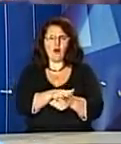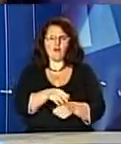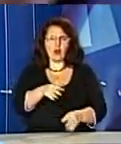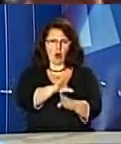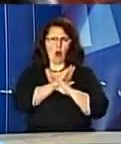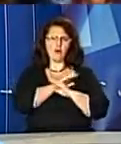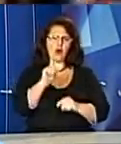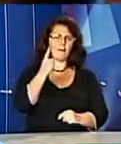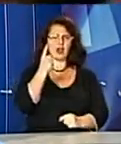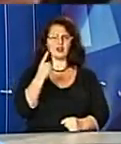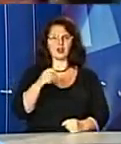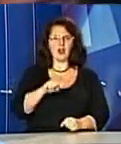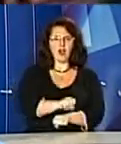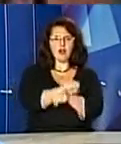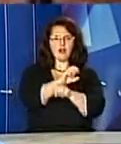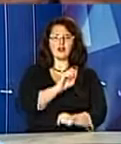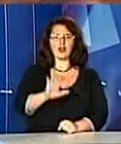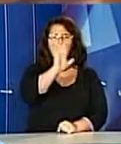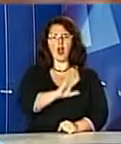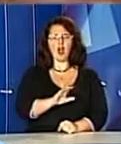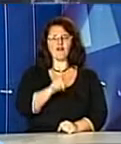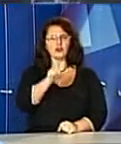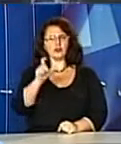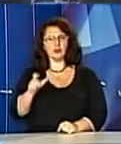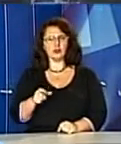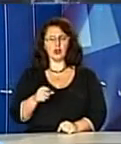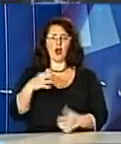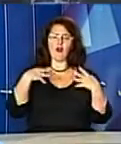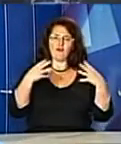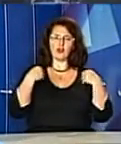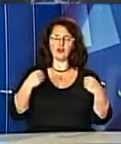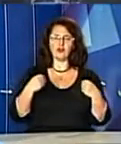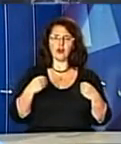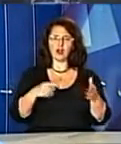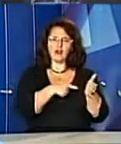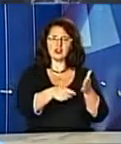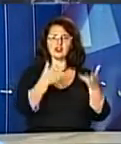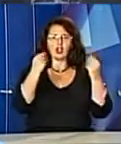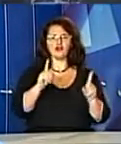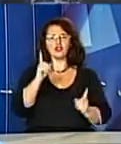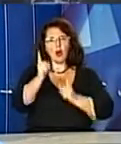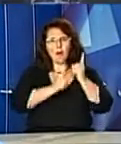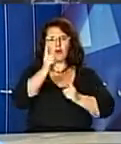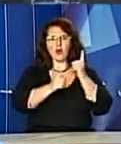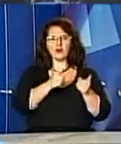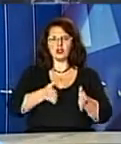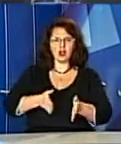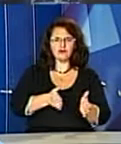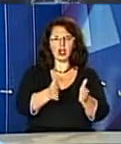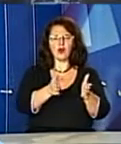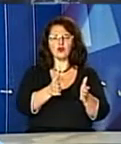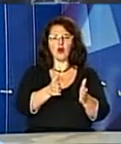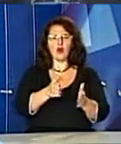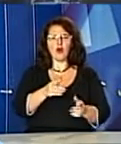перші євромайданівці. Як у Львові відзначали день, що назавжди змінив хід історії незалежної України, Ольга